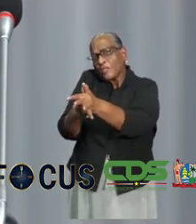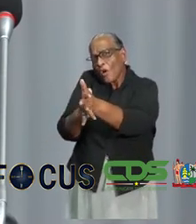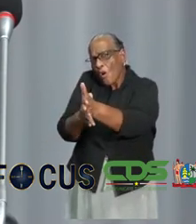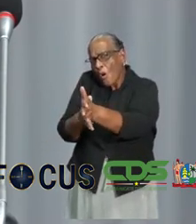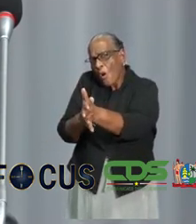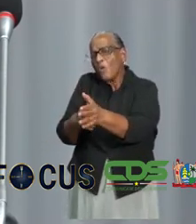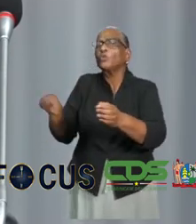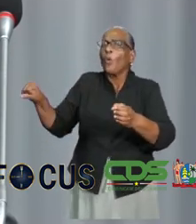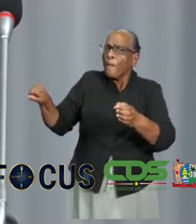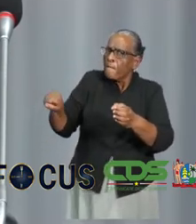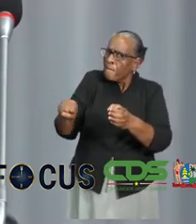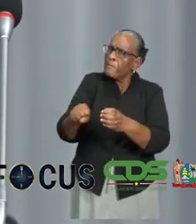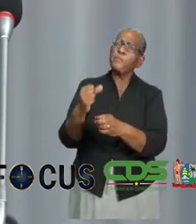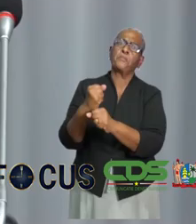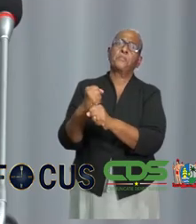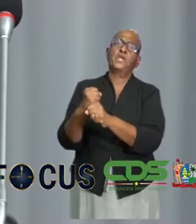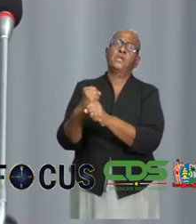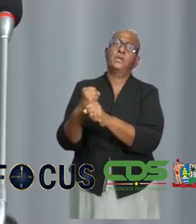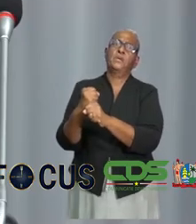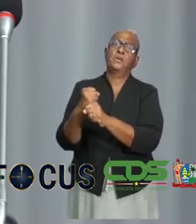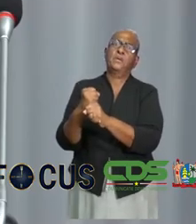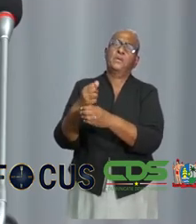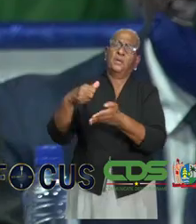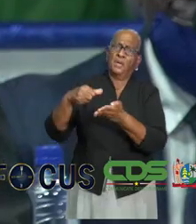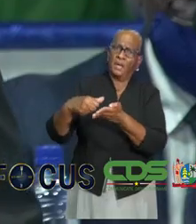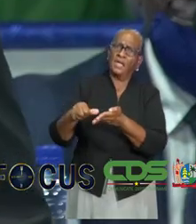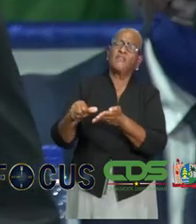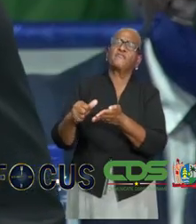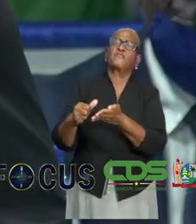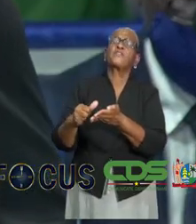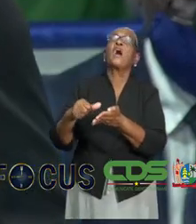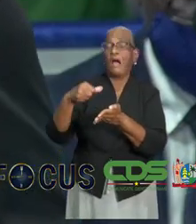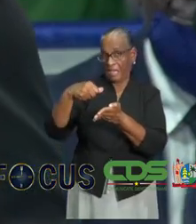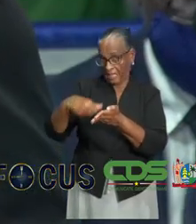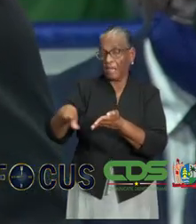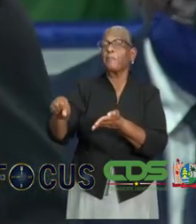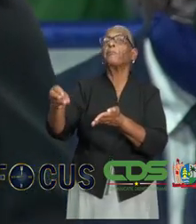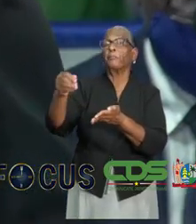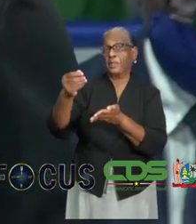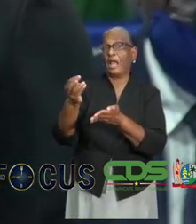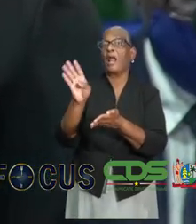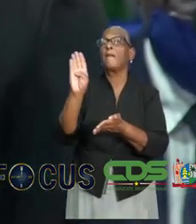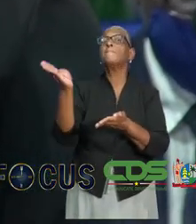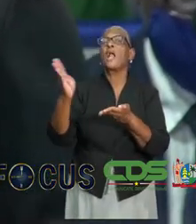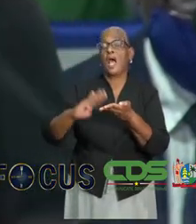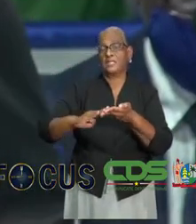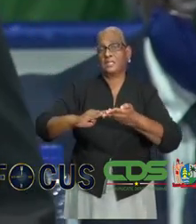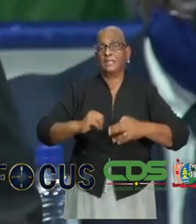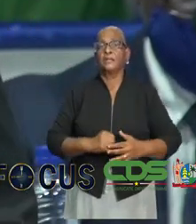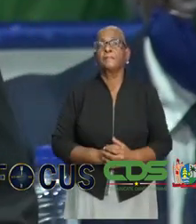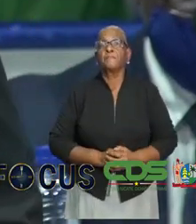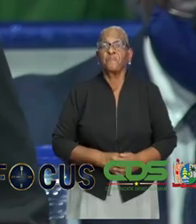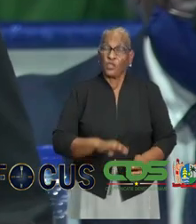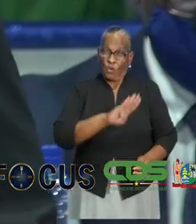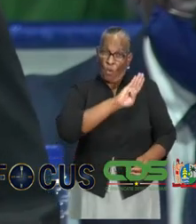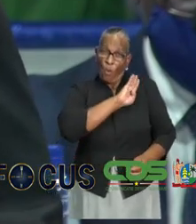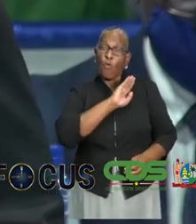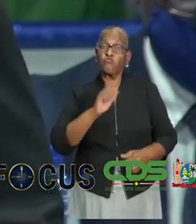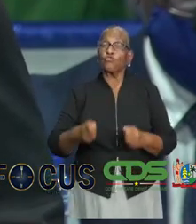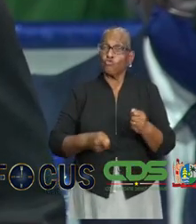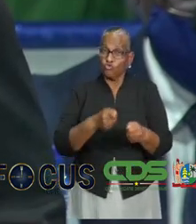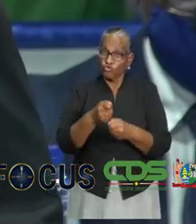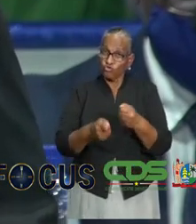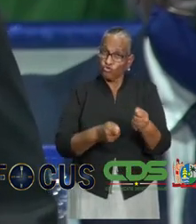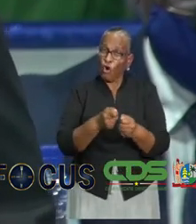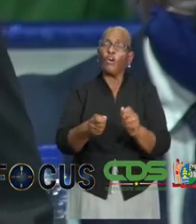een bijdrage levert aan de staatsinkomsten. Ook moet zij zorg dragen